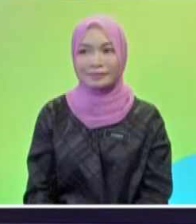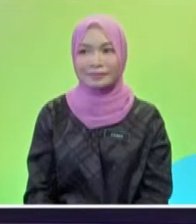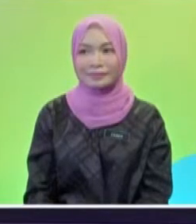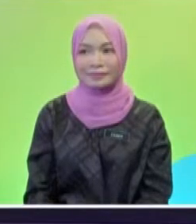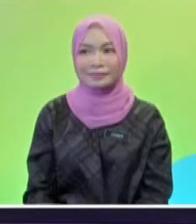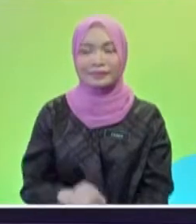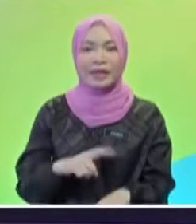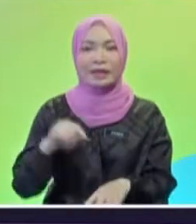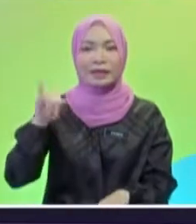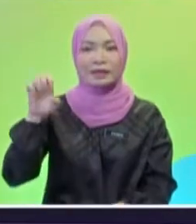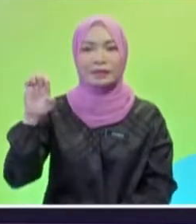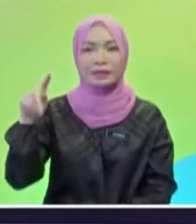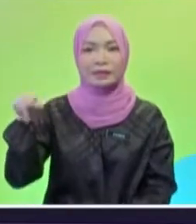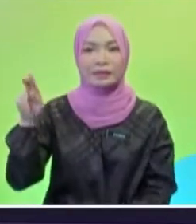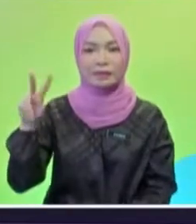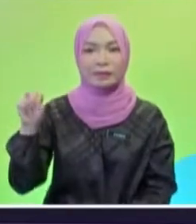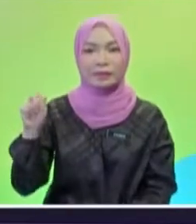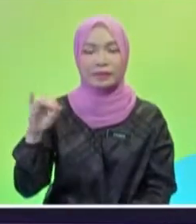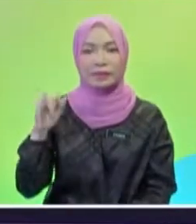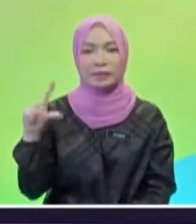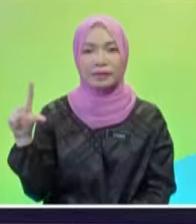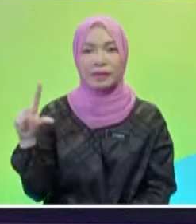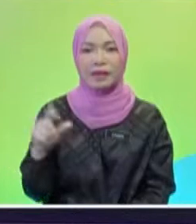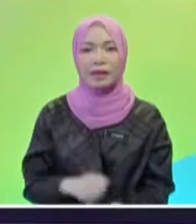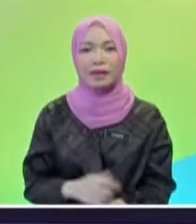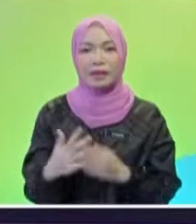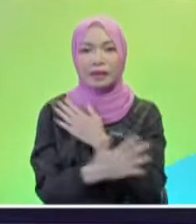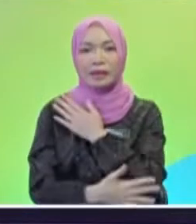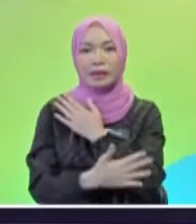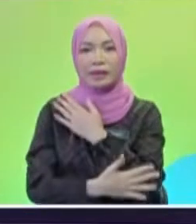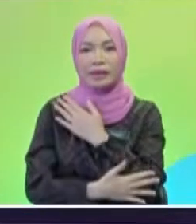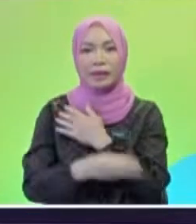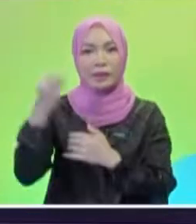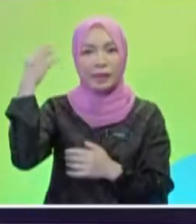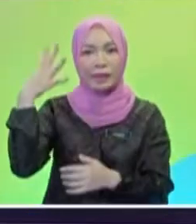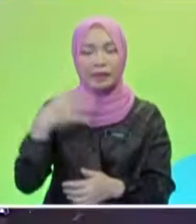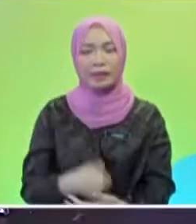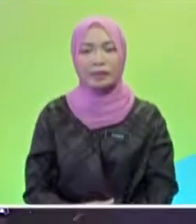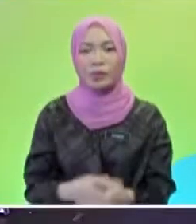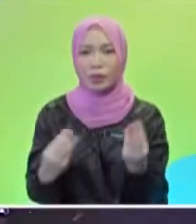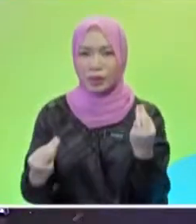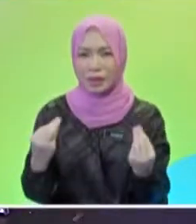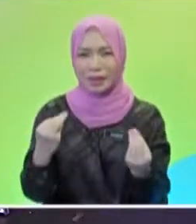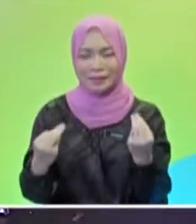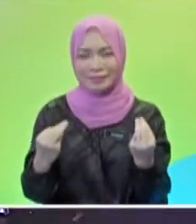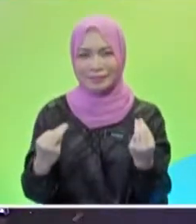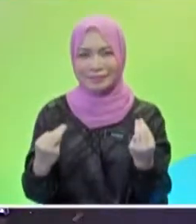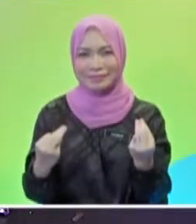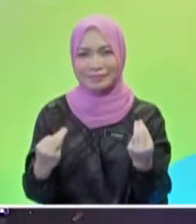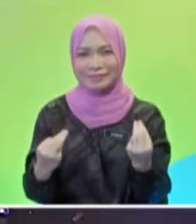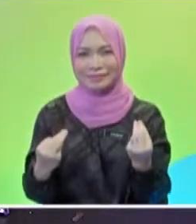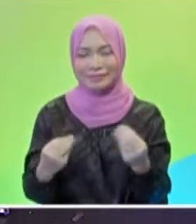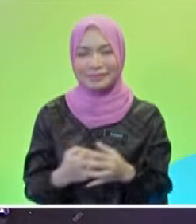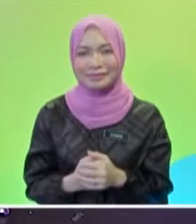Negara matahari terbit Adista betul Kita hanya adik-adik itu hanyalah plesboll betul Kak Nisa jawab